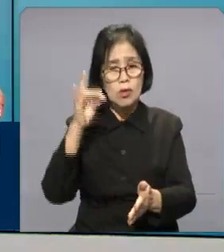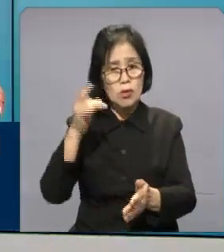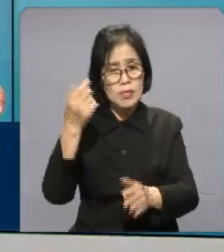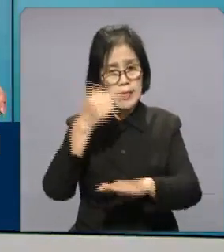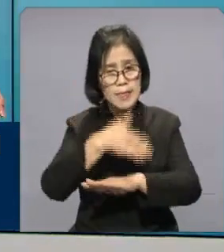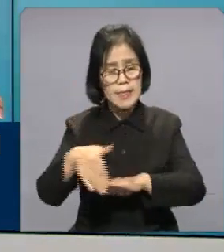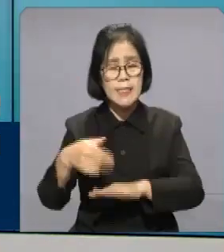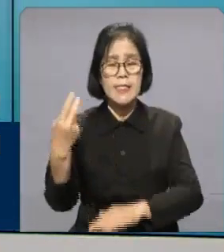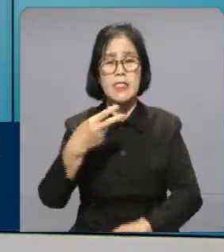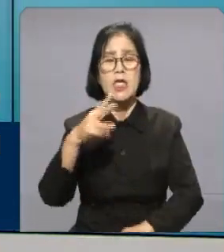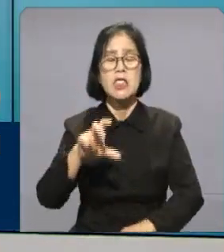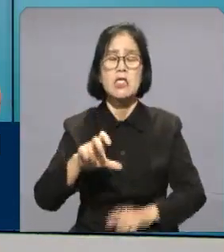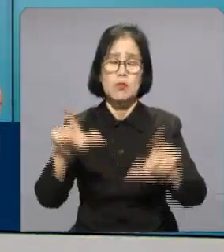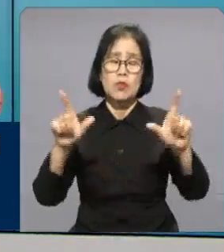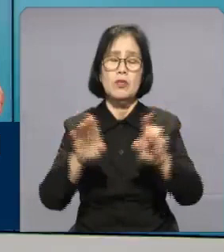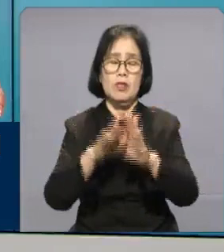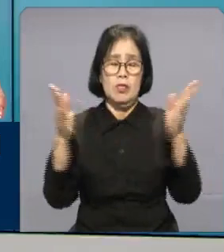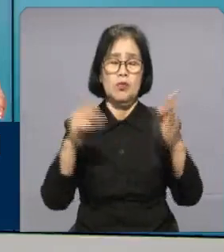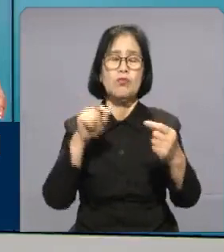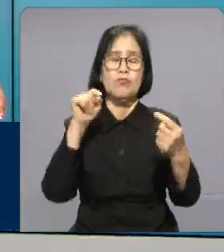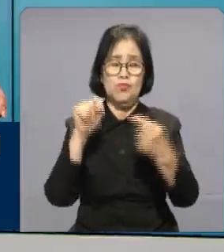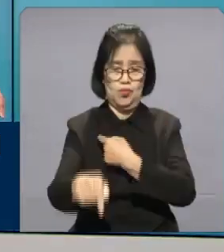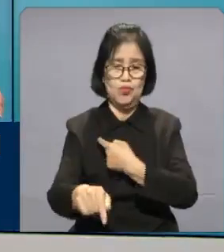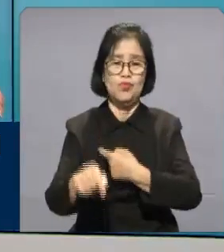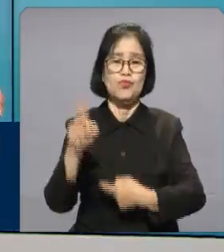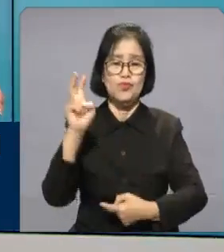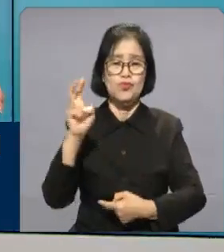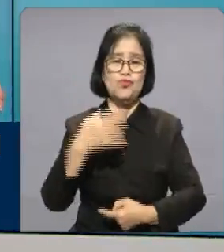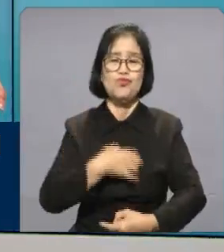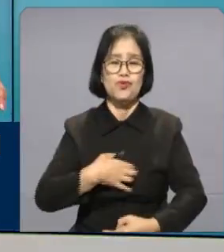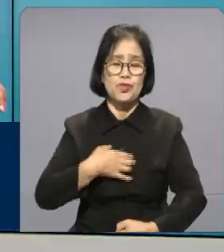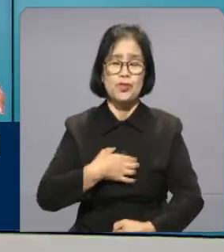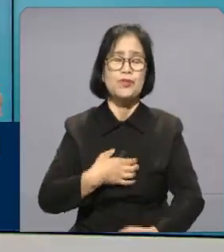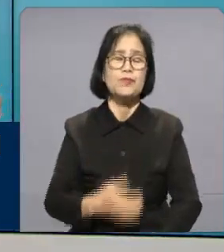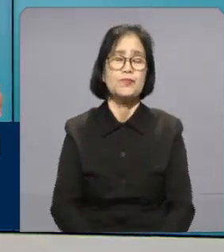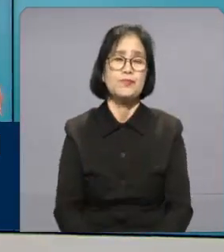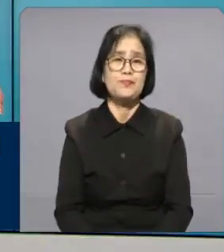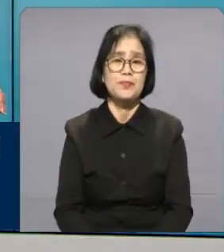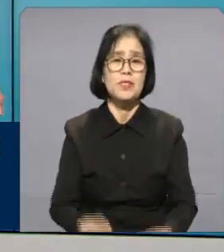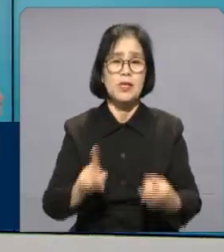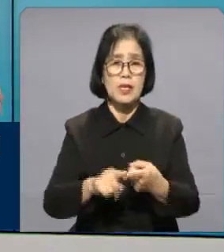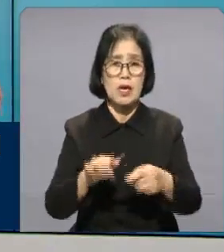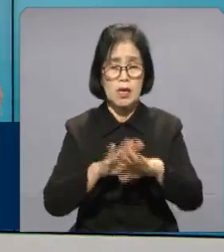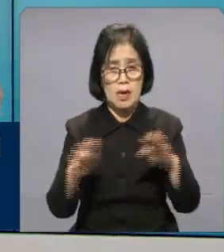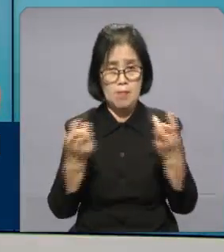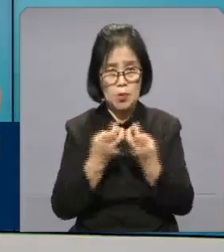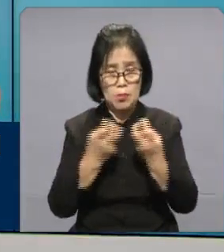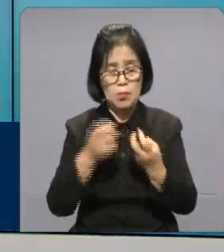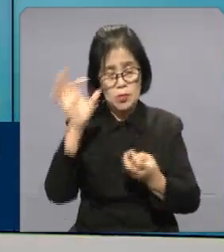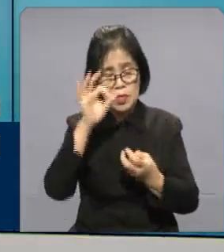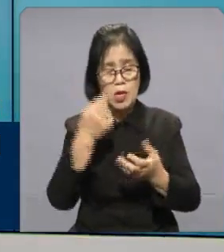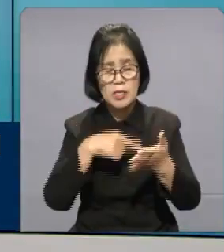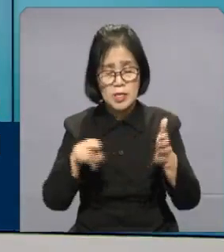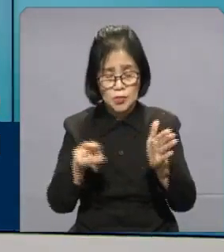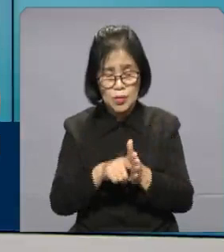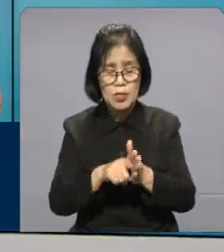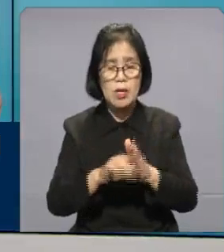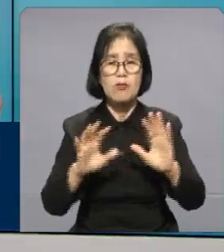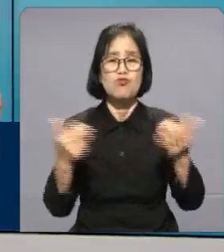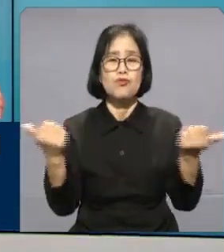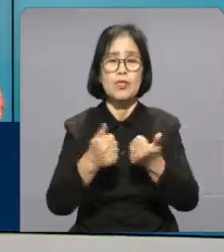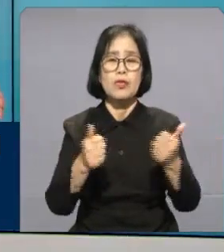오는 2025년 개통에 차질이 빚어질 거란 우려가 제기됐는데요. 이에 대한 해법을 모색하기 위한 자리가